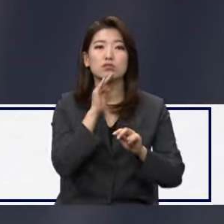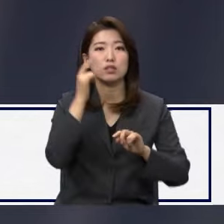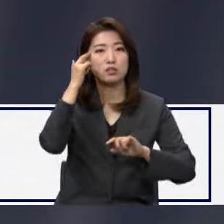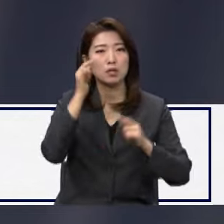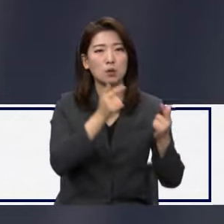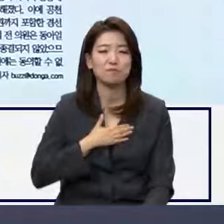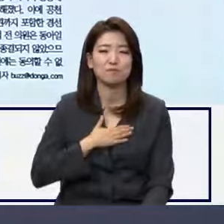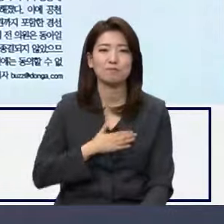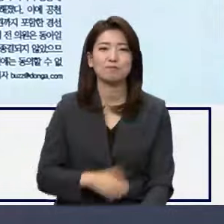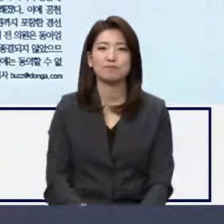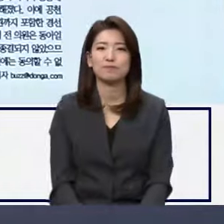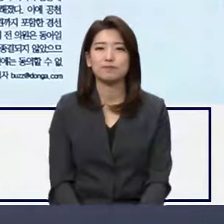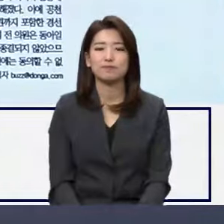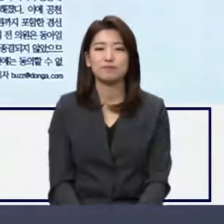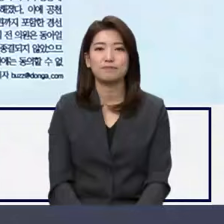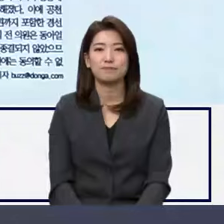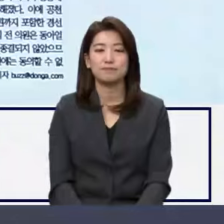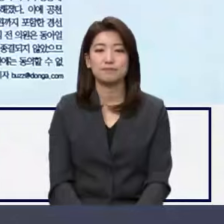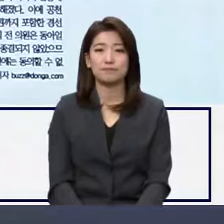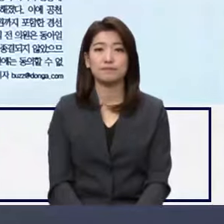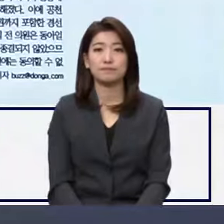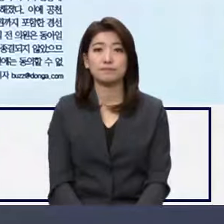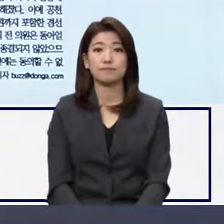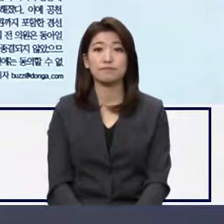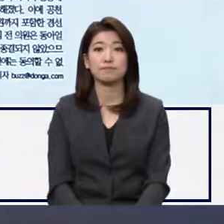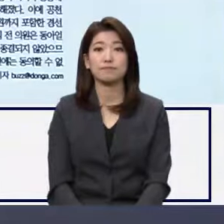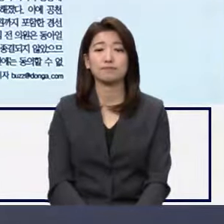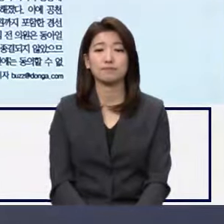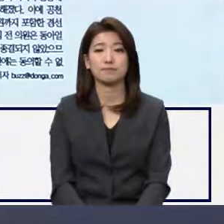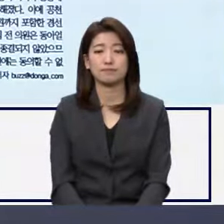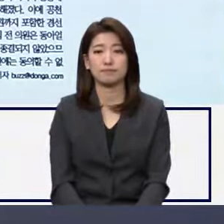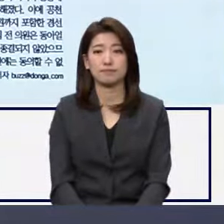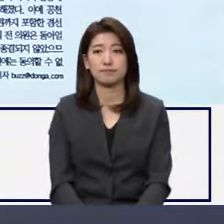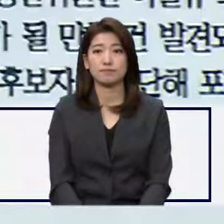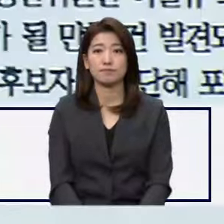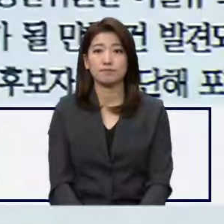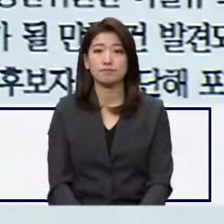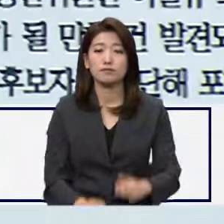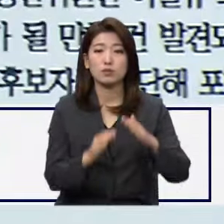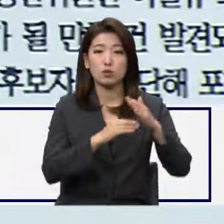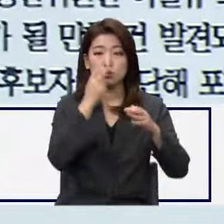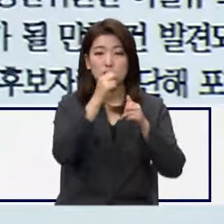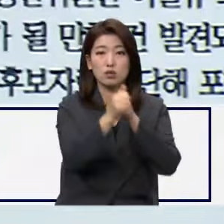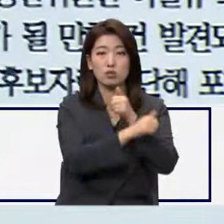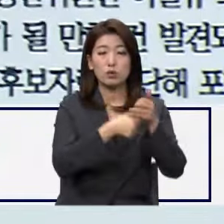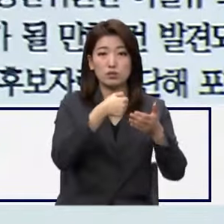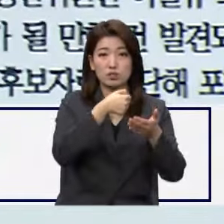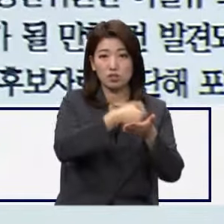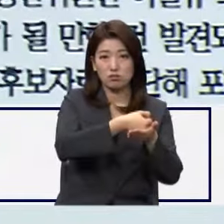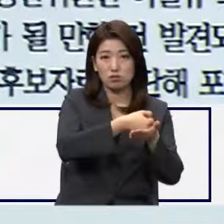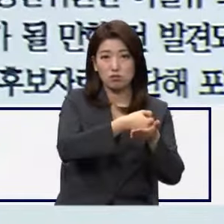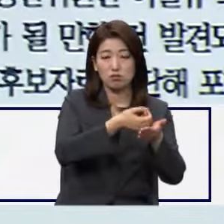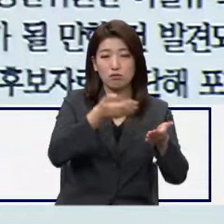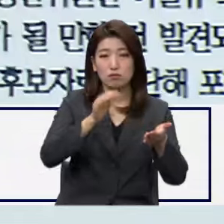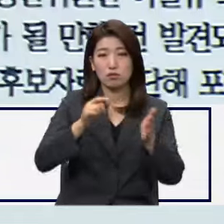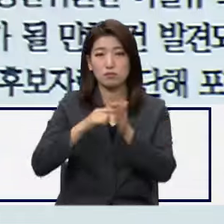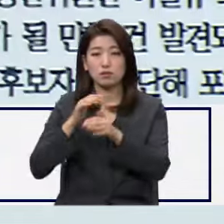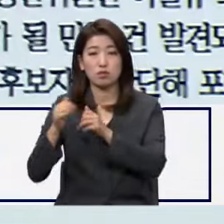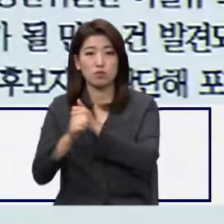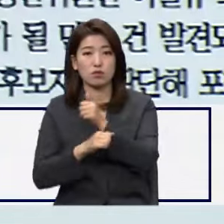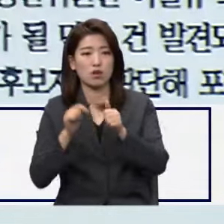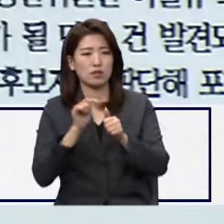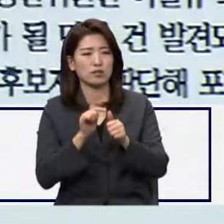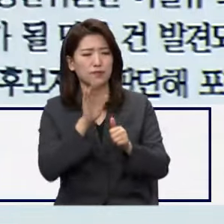봅니다 네음이 공간 위에서 결정이 된 거에 비대위에서 한동 한동훈 위원장이이 비대위에서 제동을 걸 수 있는게